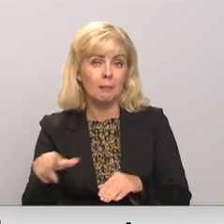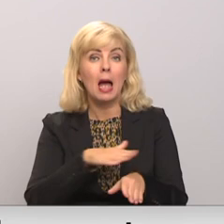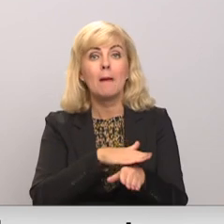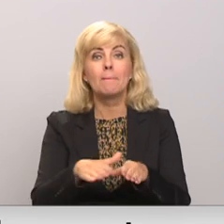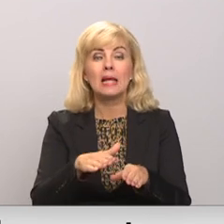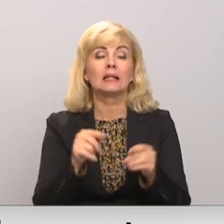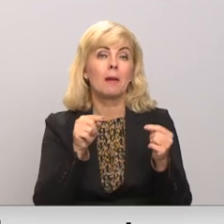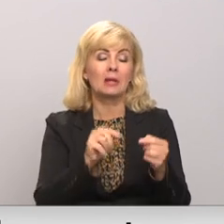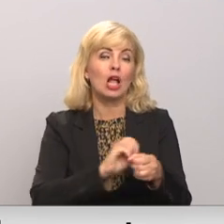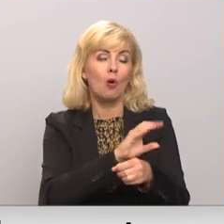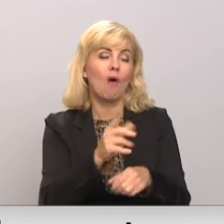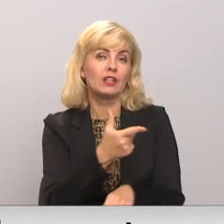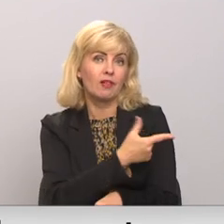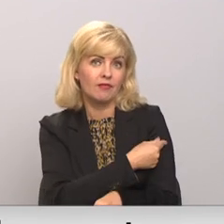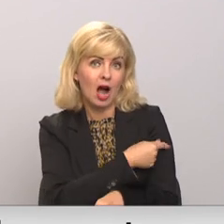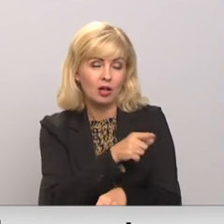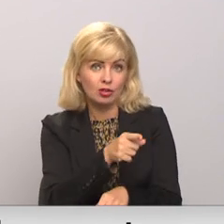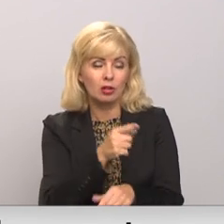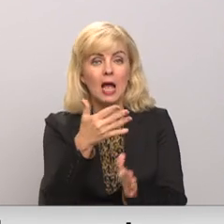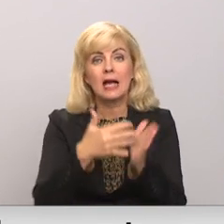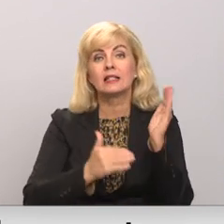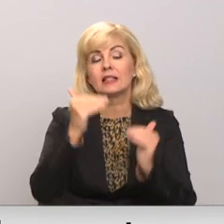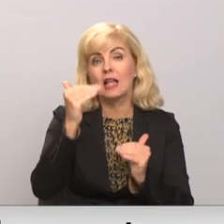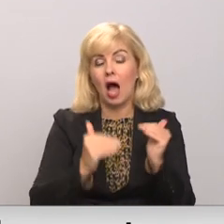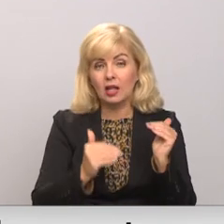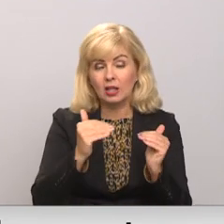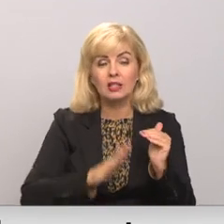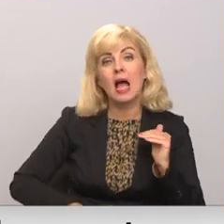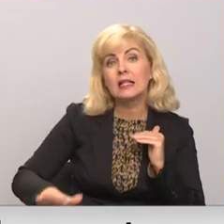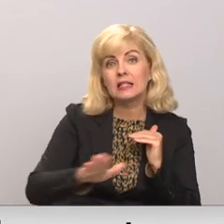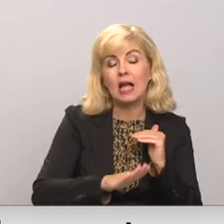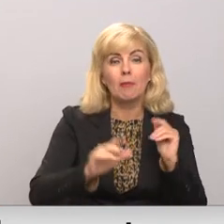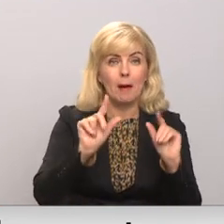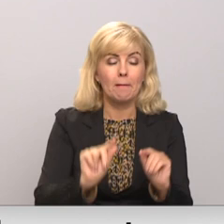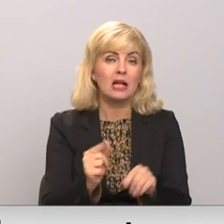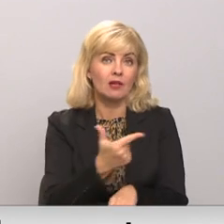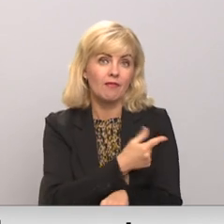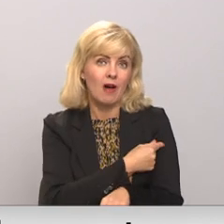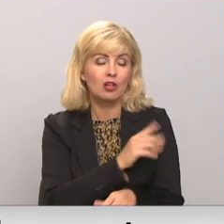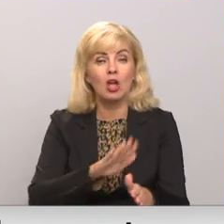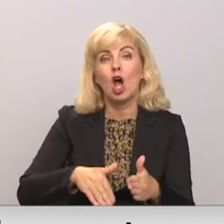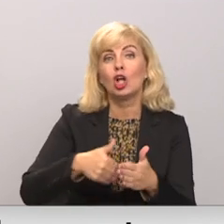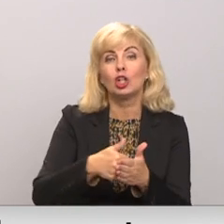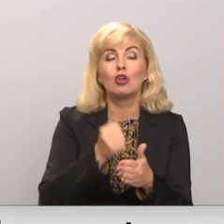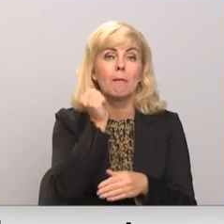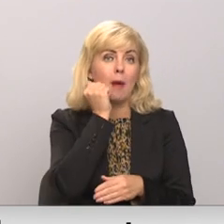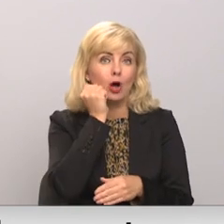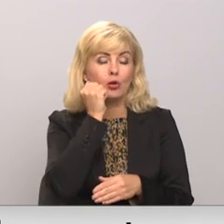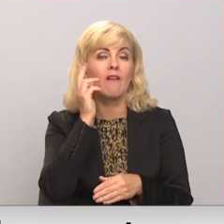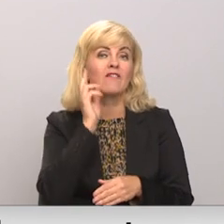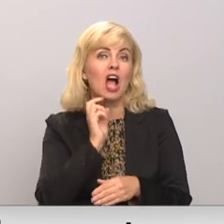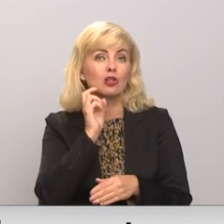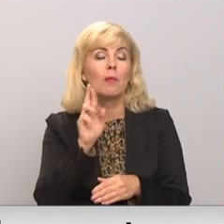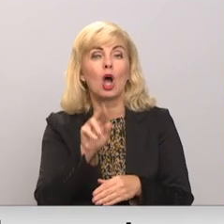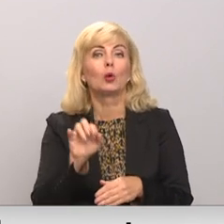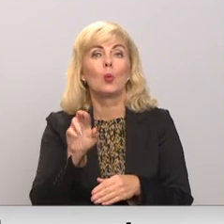pret Covid-19 vakcinēto statistikas karte rāda, ka Zemgalē vismazāk vakcinēto ir ličinējos Bauskas vecumnieku un